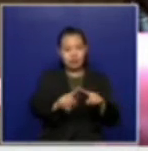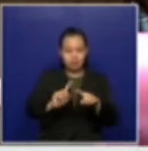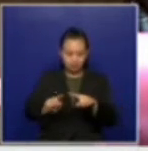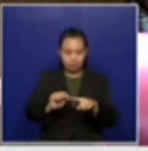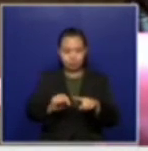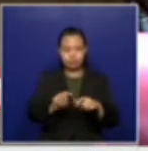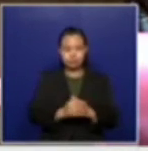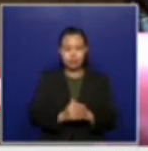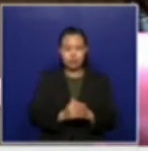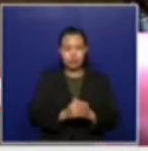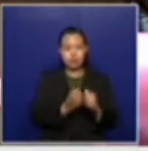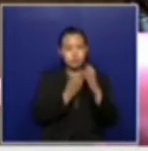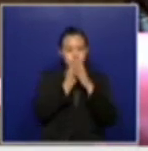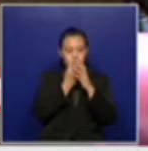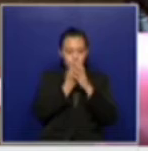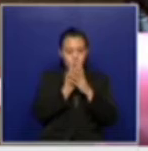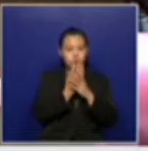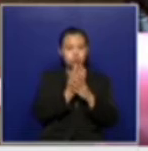ให้เปล่าครับ